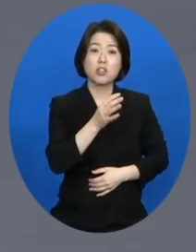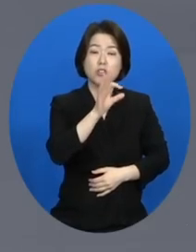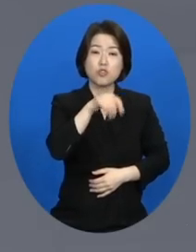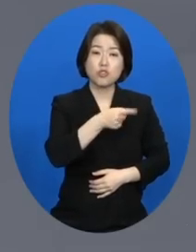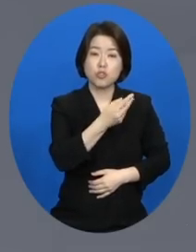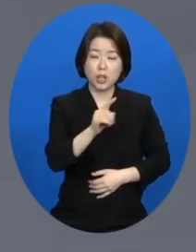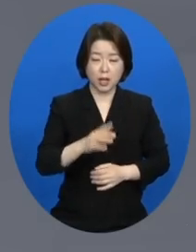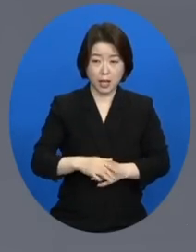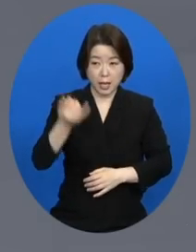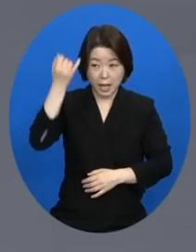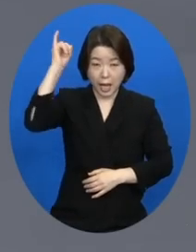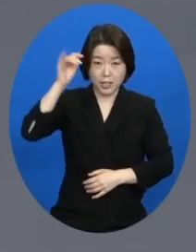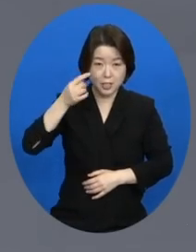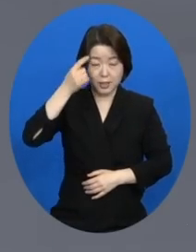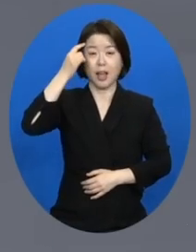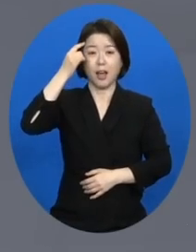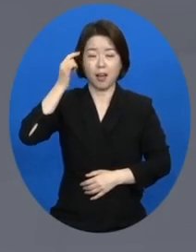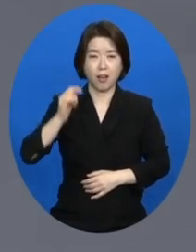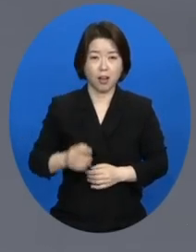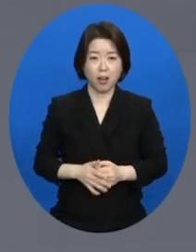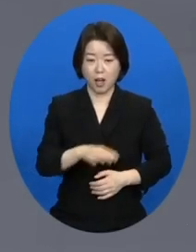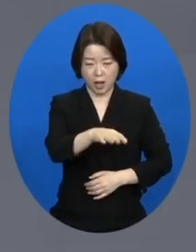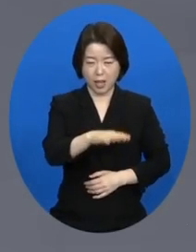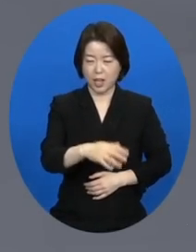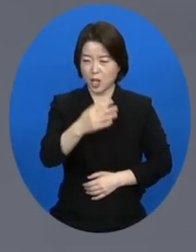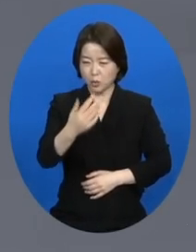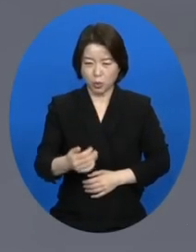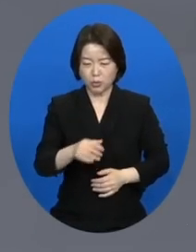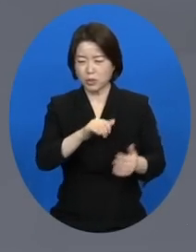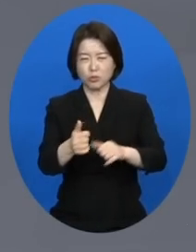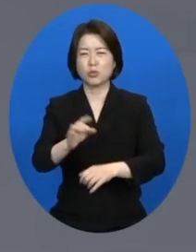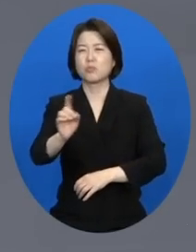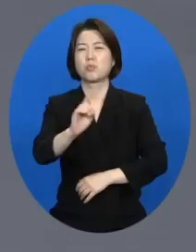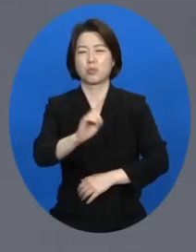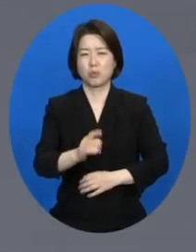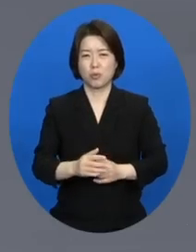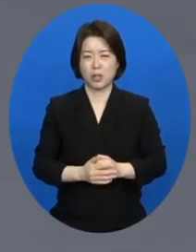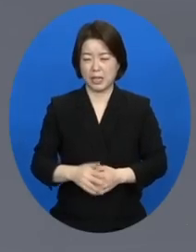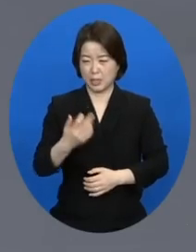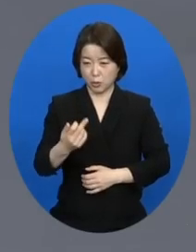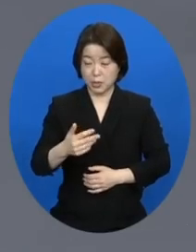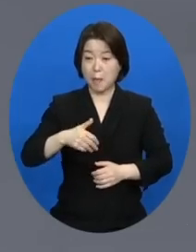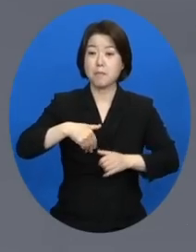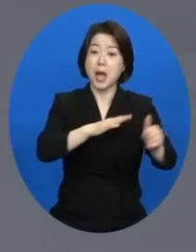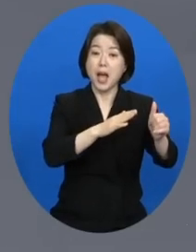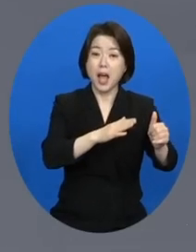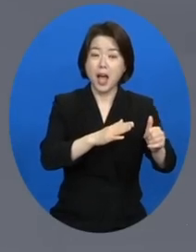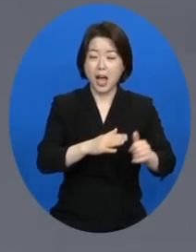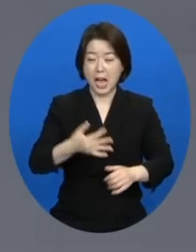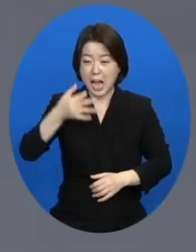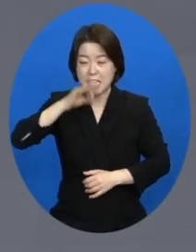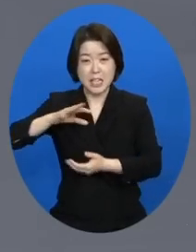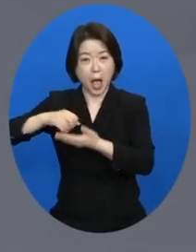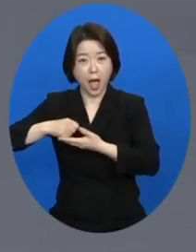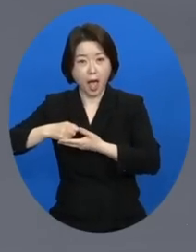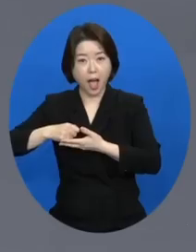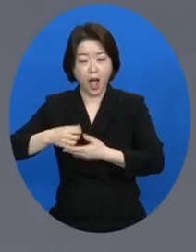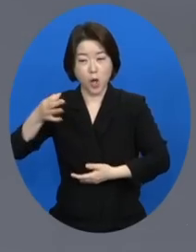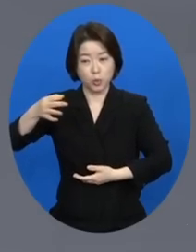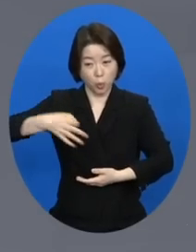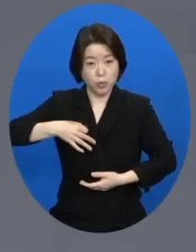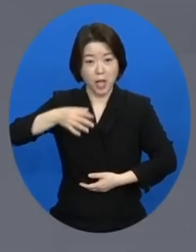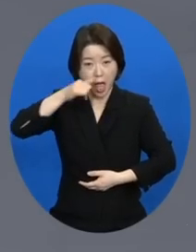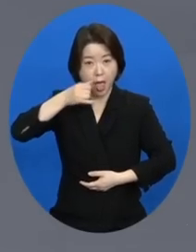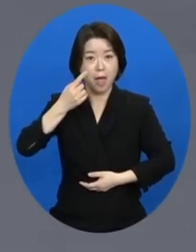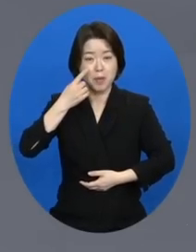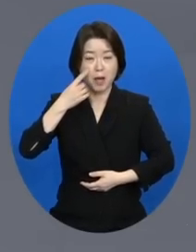아이디어가 떠올랐어요. 그게 뭐냐면 동생을 죽여봤자 뭐하냐 이겁니다. 동생을 팔아서 넘기자 이거예요. 돈이라도 받는 거